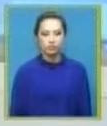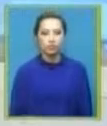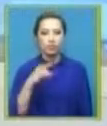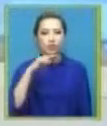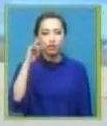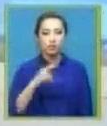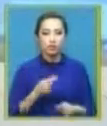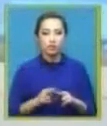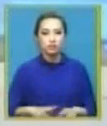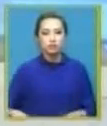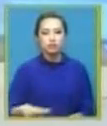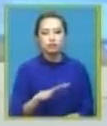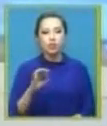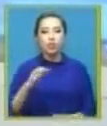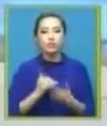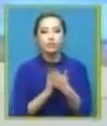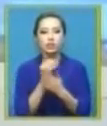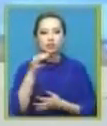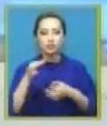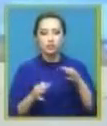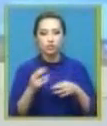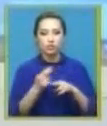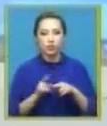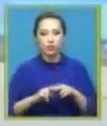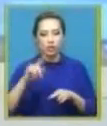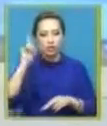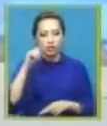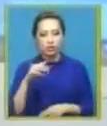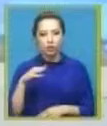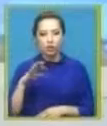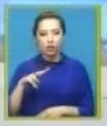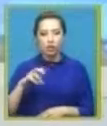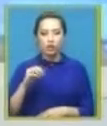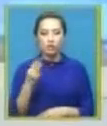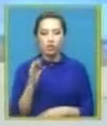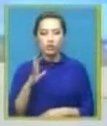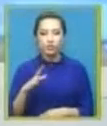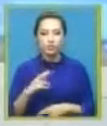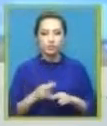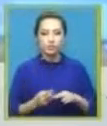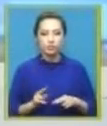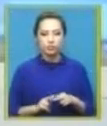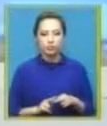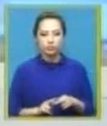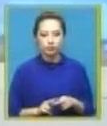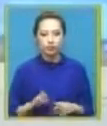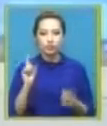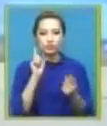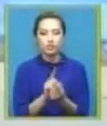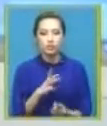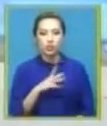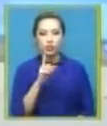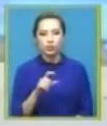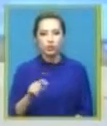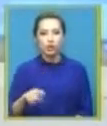Қазақстан Республикасы жоғары сот кеңесінің жанындағы біліктілік комиссиясының өкілі Төлеш Қаудыров судья лауазымына үміткерлермен кездесті.